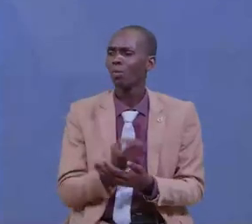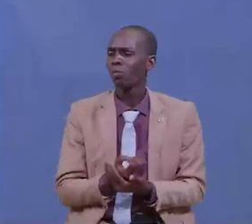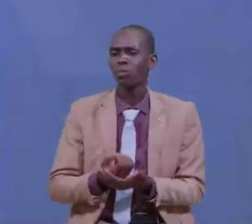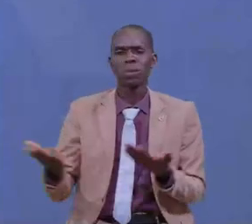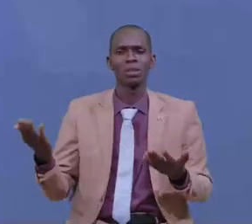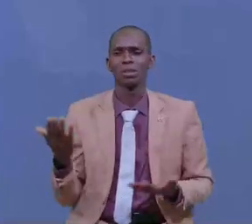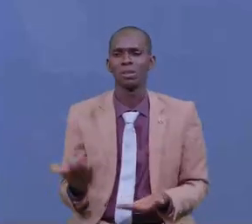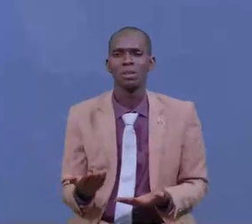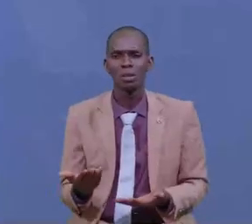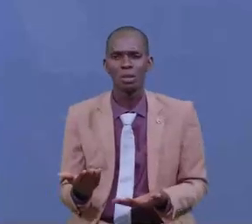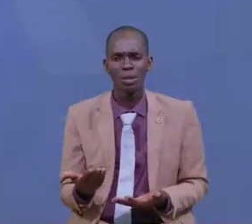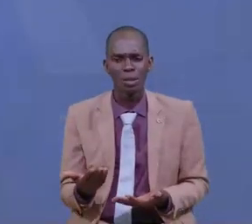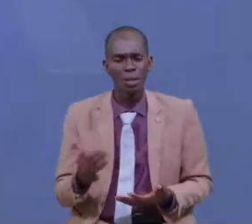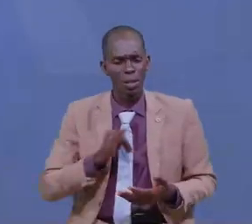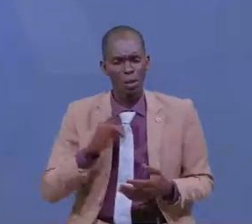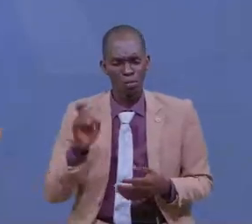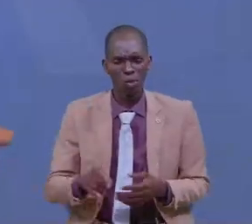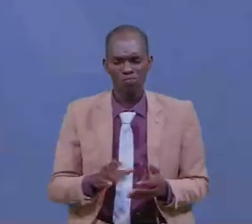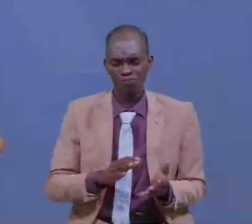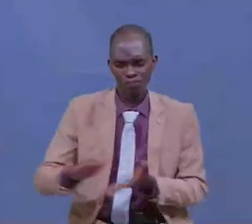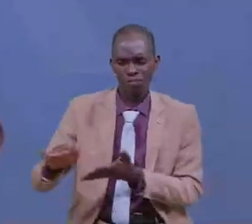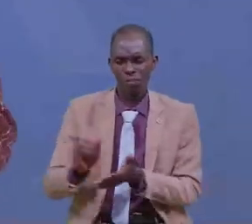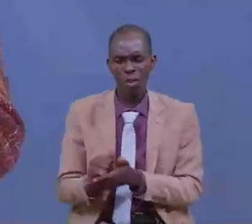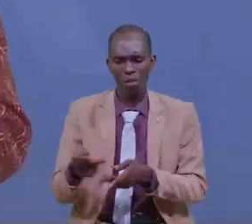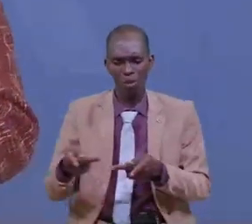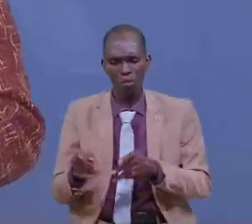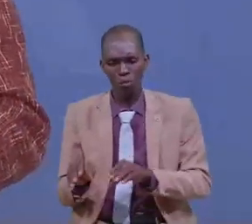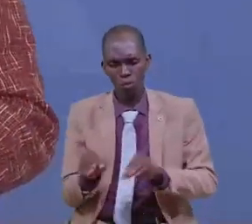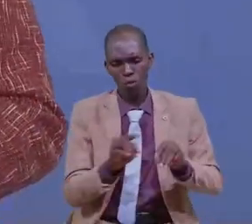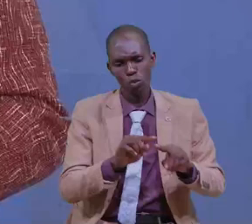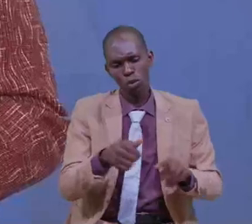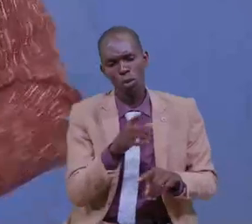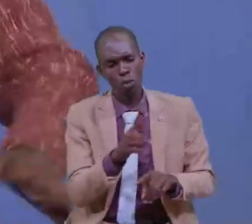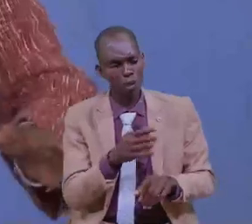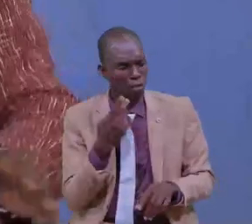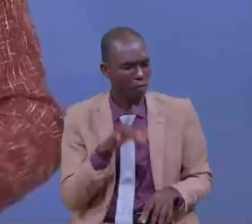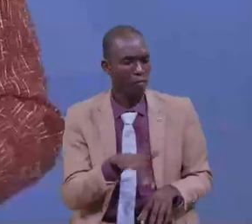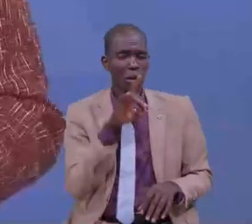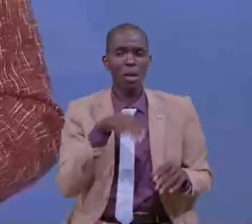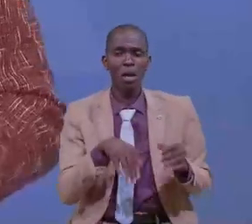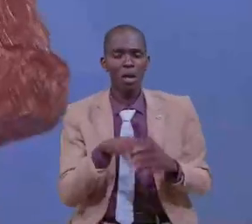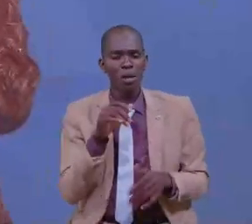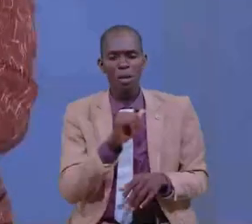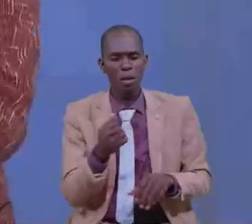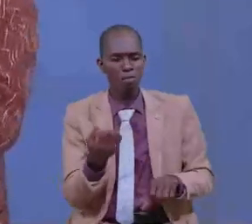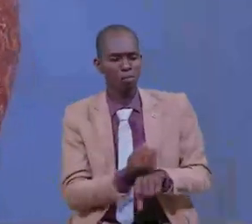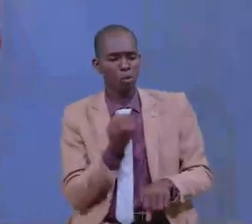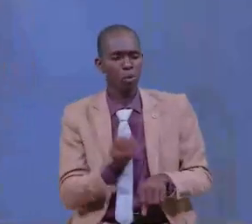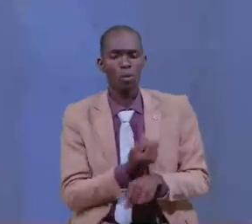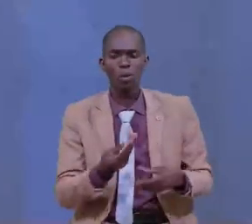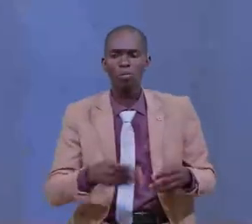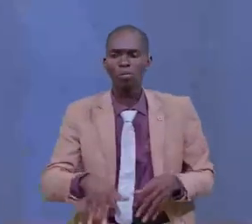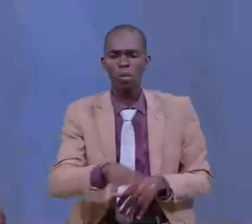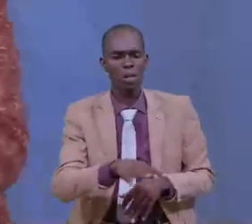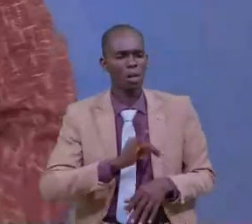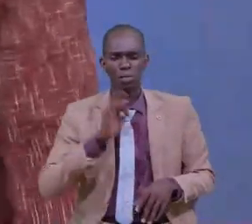tout est sur le long du chemin, je dois passer au suivant. Et je vois que c'est sur des terres, une terre de pierre, il ne doit pas